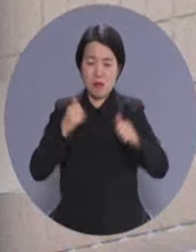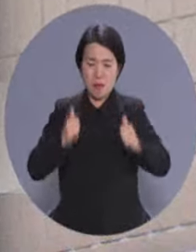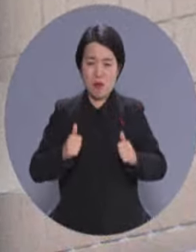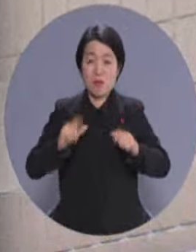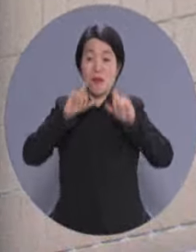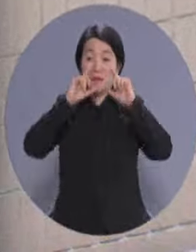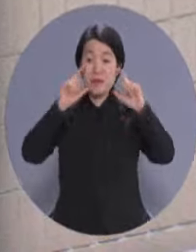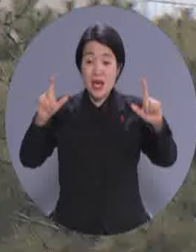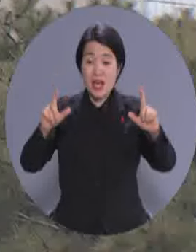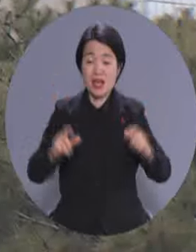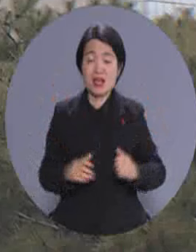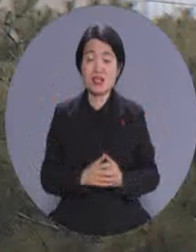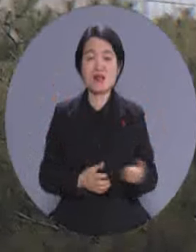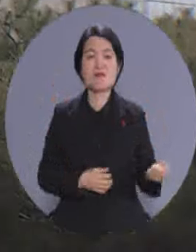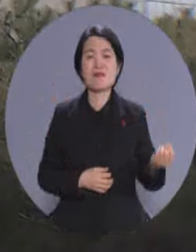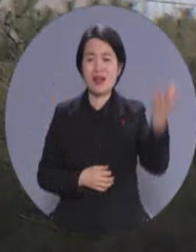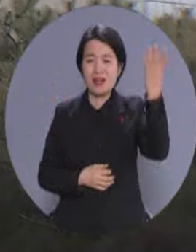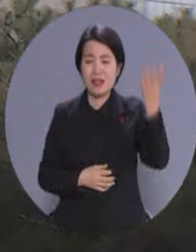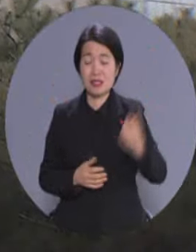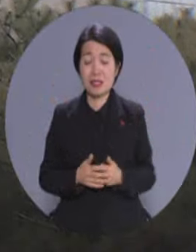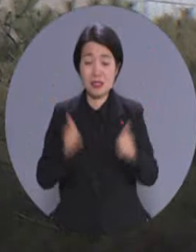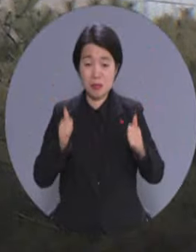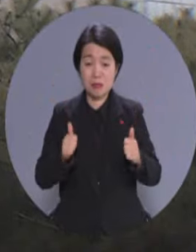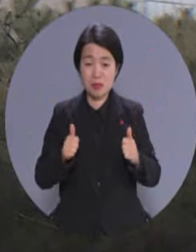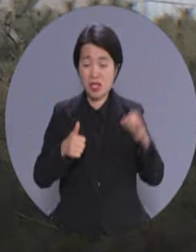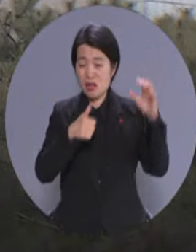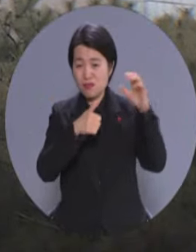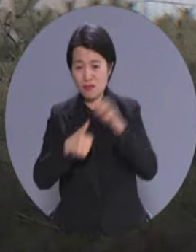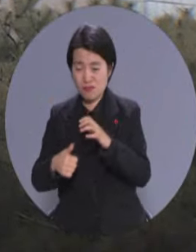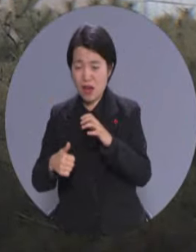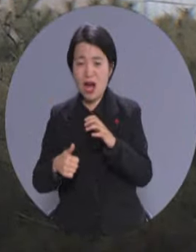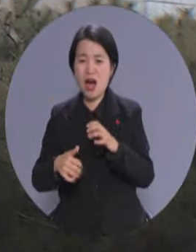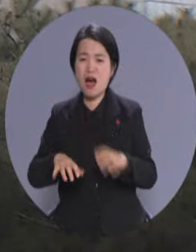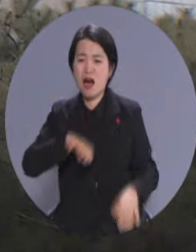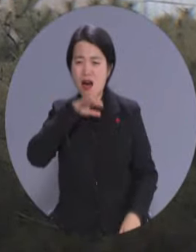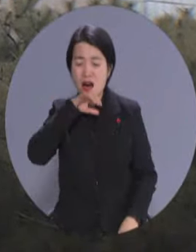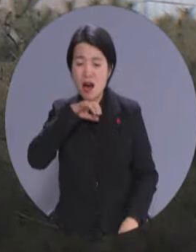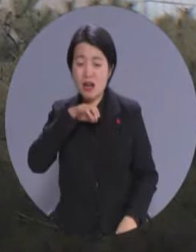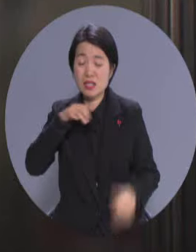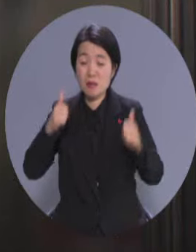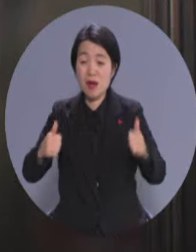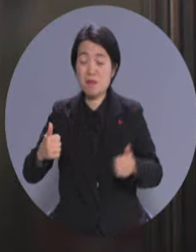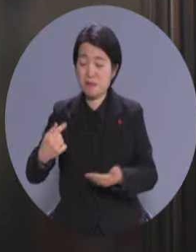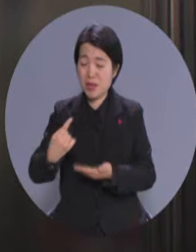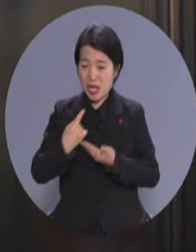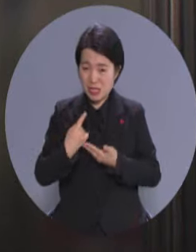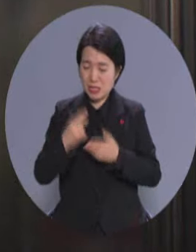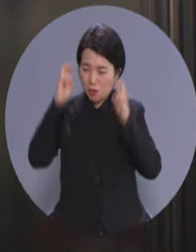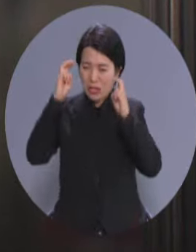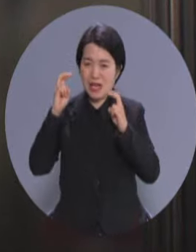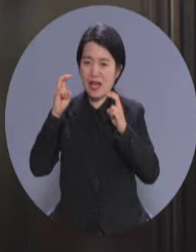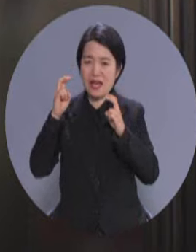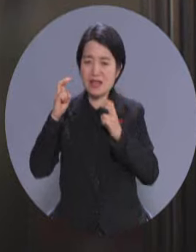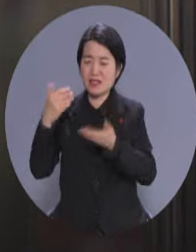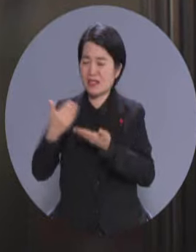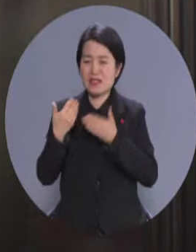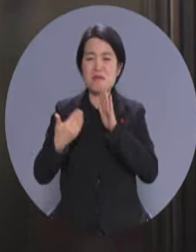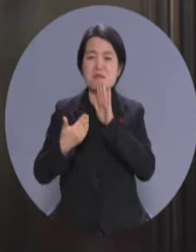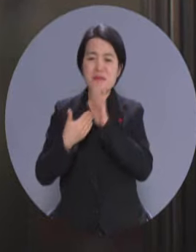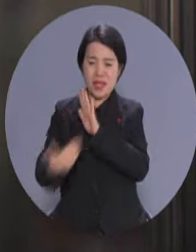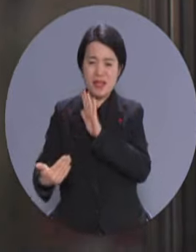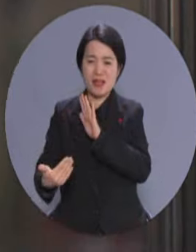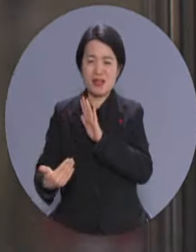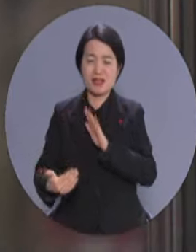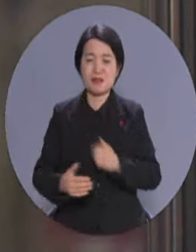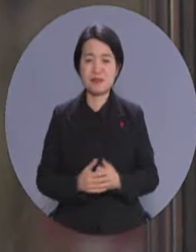판단이 나온 겁니다. 재판부는 간접 강제가 부당하다며 제기한 소송에 대해서도 업체 측의 주장을 받아들이지 않고